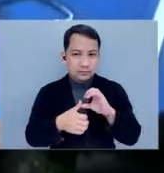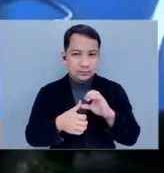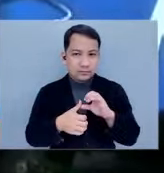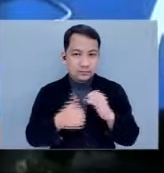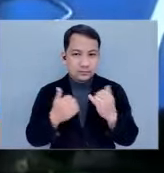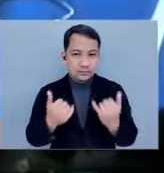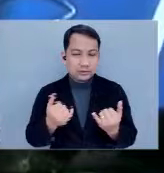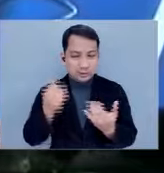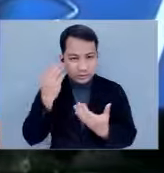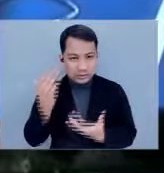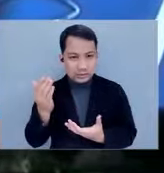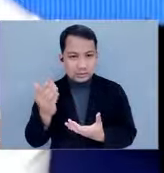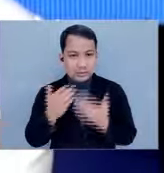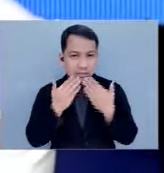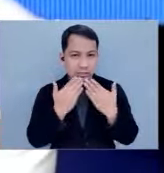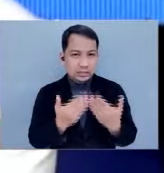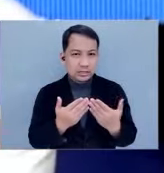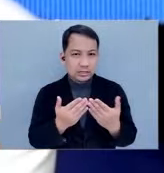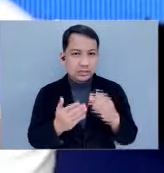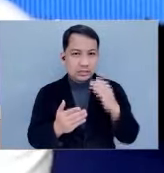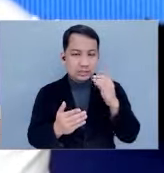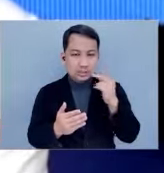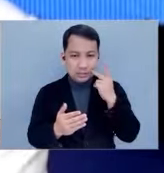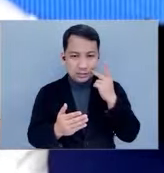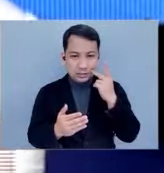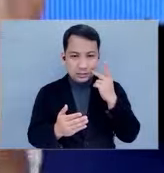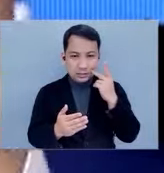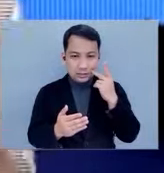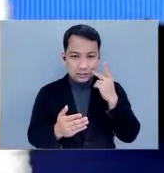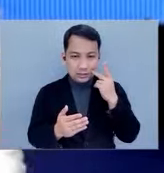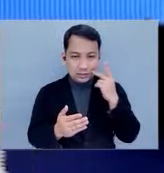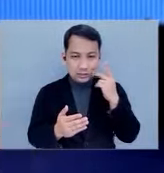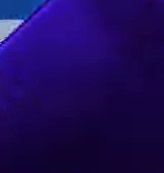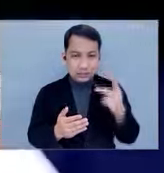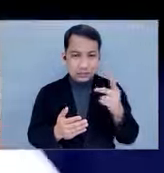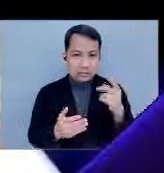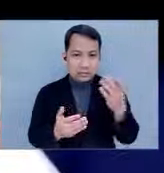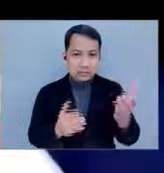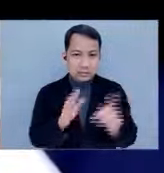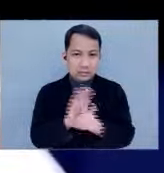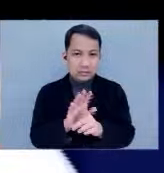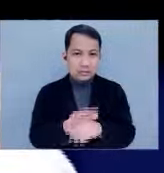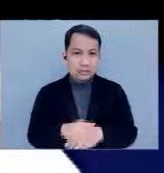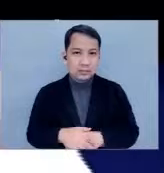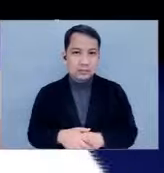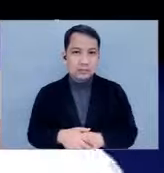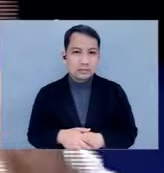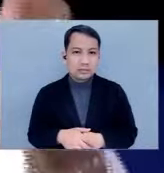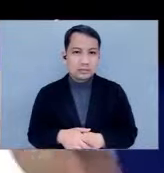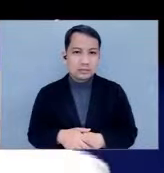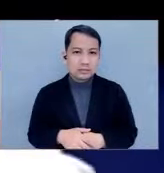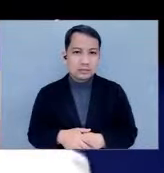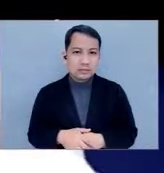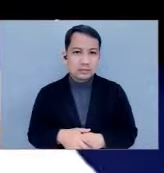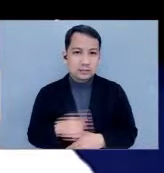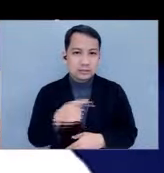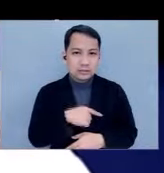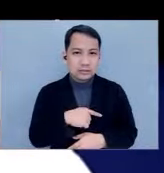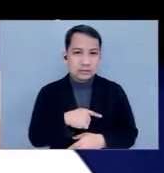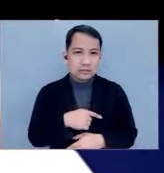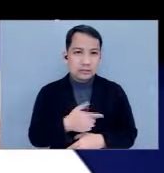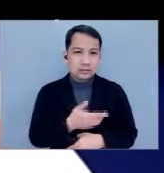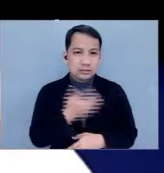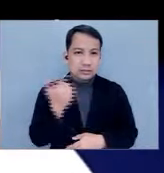ngayon, thankful pa rin si DJ sa kanilang solid Katniel fans. At syempre, hindi ko pwedeng kalimutan si